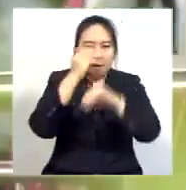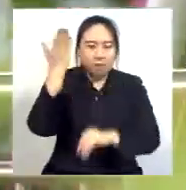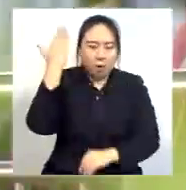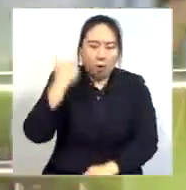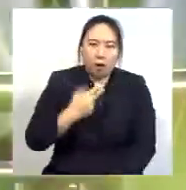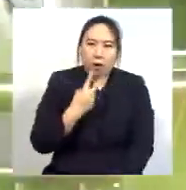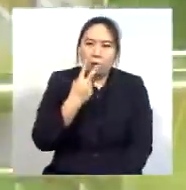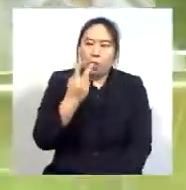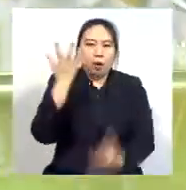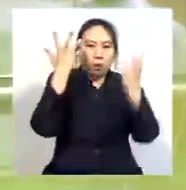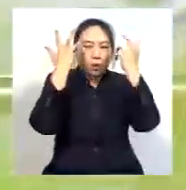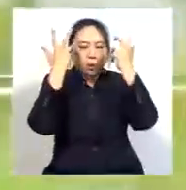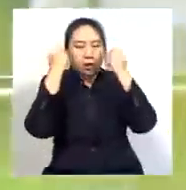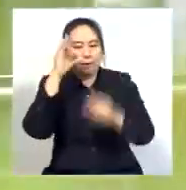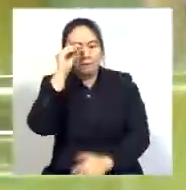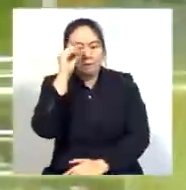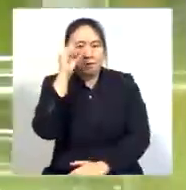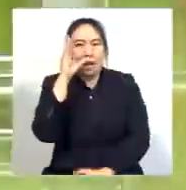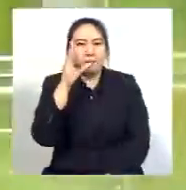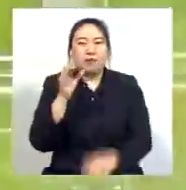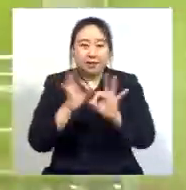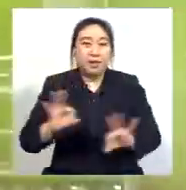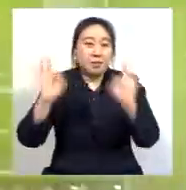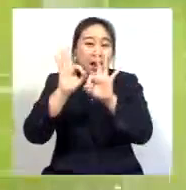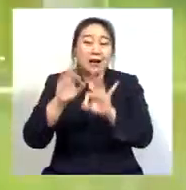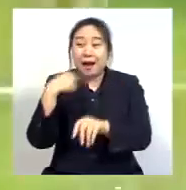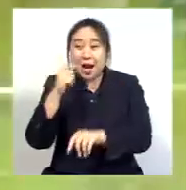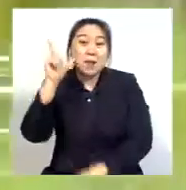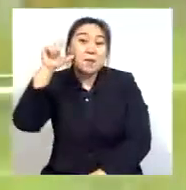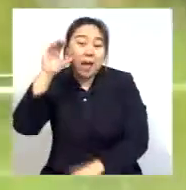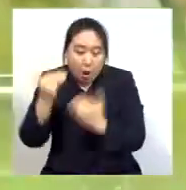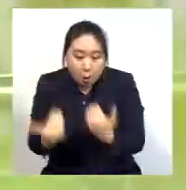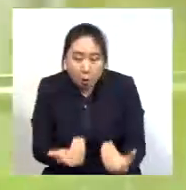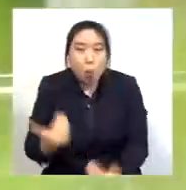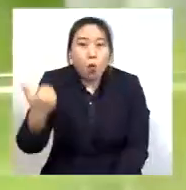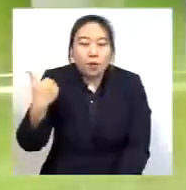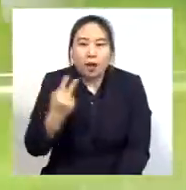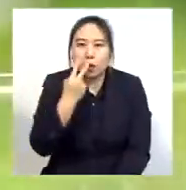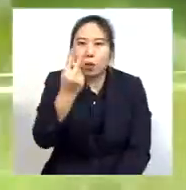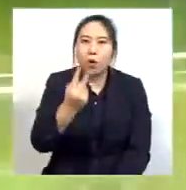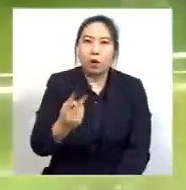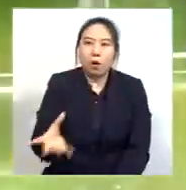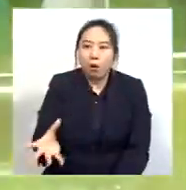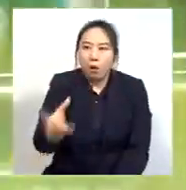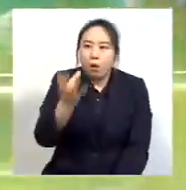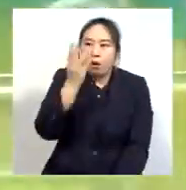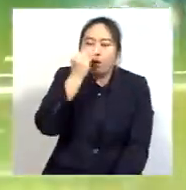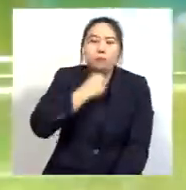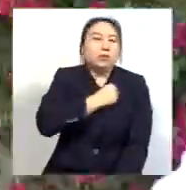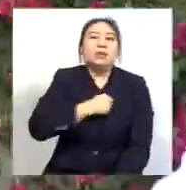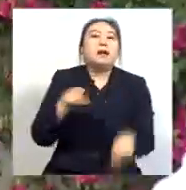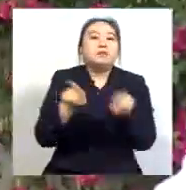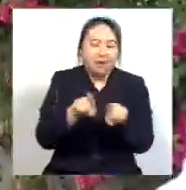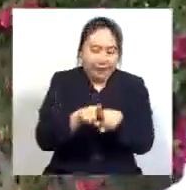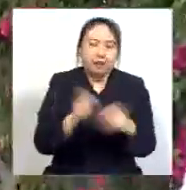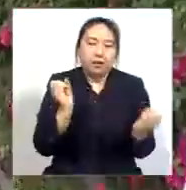ขอยานอนหลับคือมันหลับไม่ได้โดยเฉพาะคนที่มีลูกเล็กๆแบบนี ้ มันส่งผลกระทบจริงๆนะคะ ใช่แล้วจากผลกระทบที่คุณกรอง